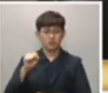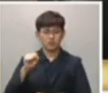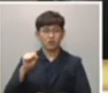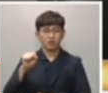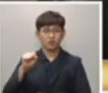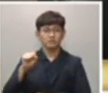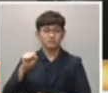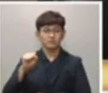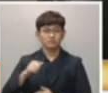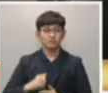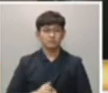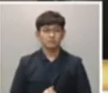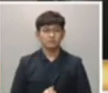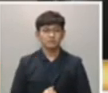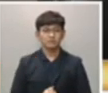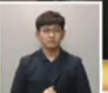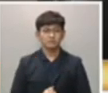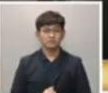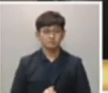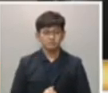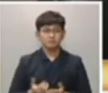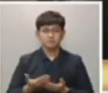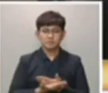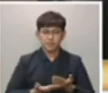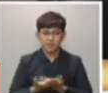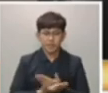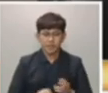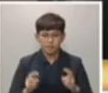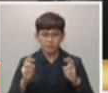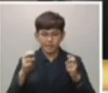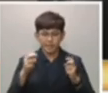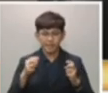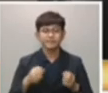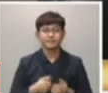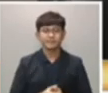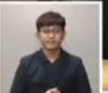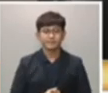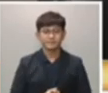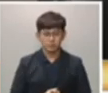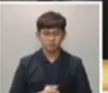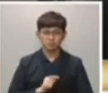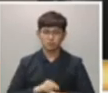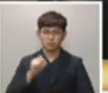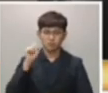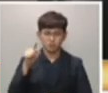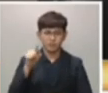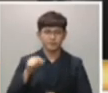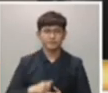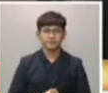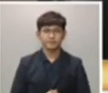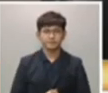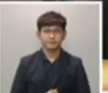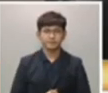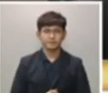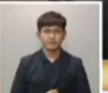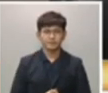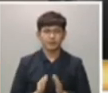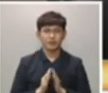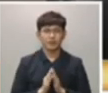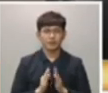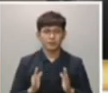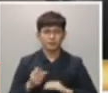รพิจารณายติดังกล่าวโดยเร่งด่วนซึ่งต้องขอกราบขอบพระคุณท่านประธานสภ